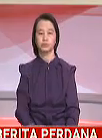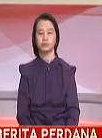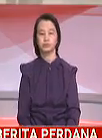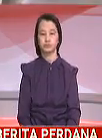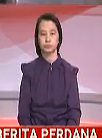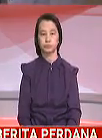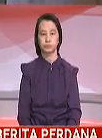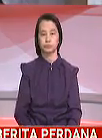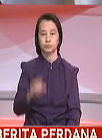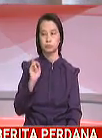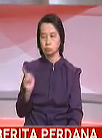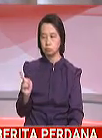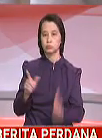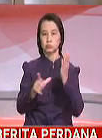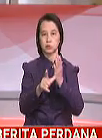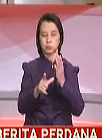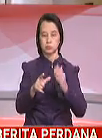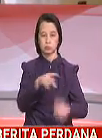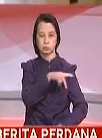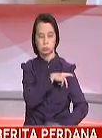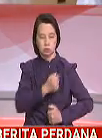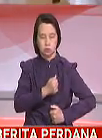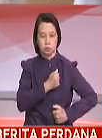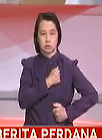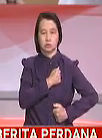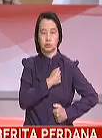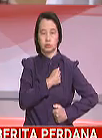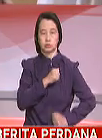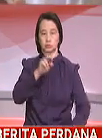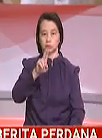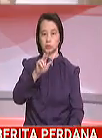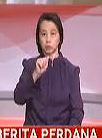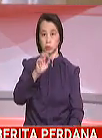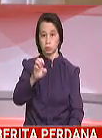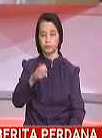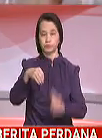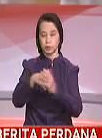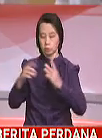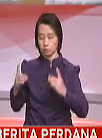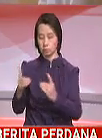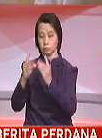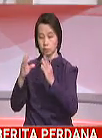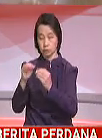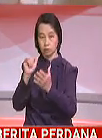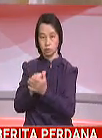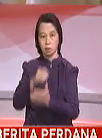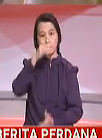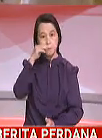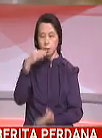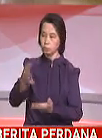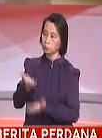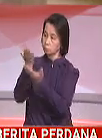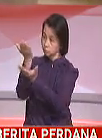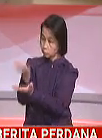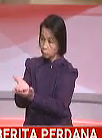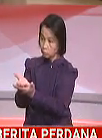Zayed Al Nahyan, yang juga timbalan Panglima Tertinggi Angkatan Tentera UAE. Dalam pertemuan itu, Tan Sri Muhyiddin telah